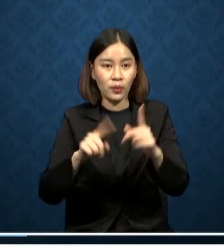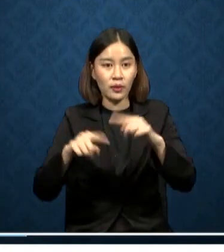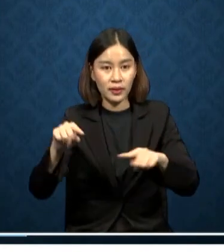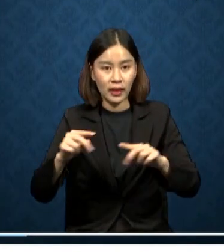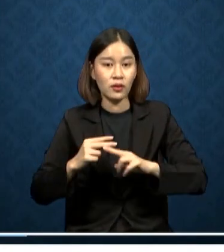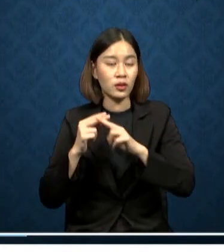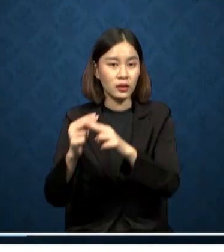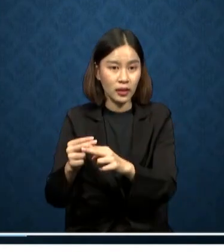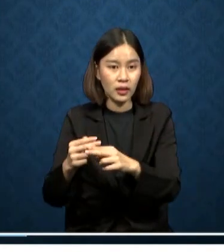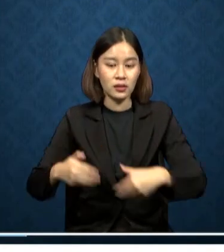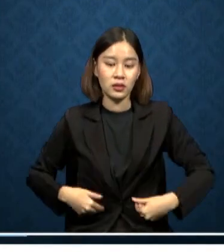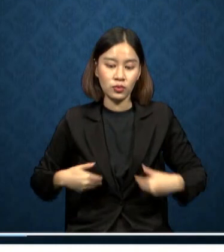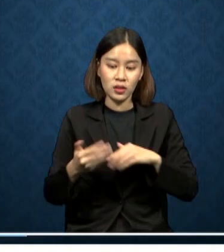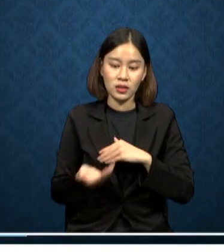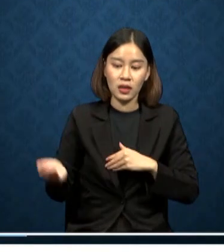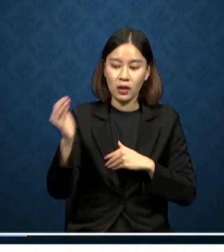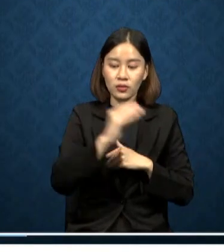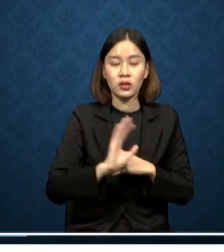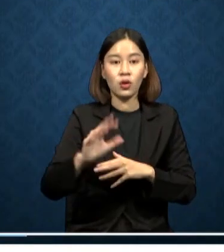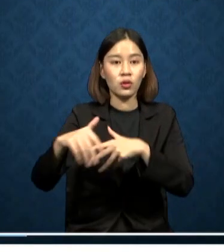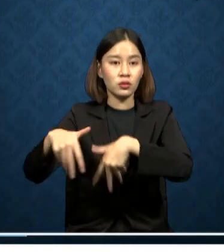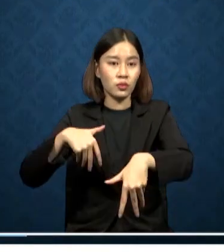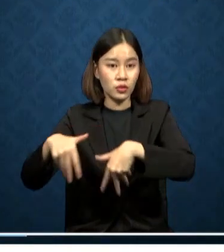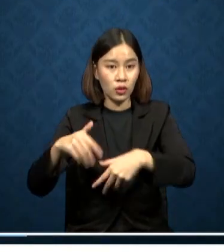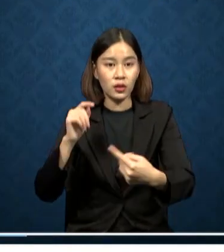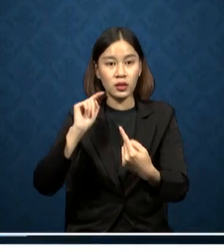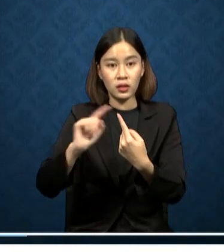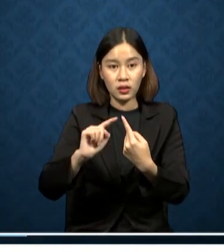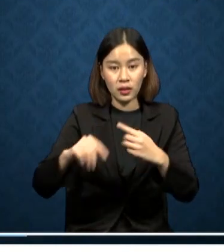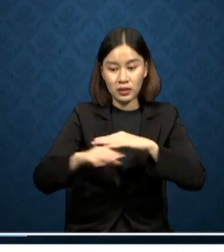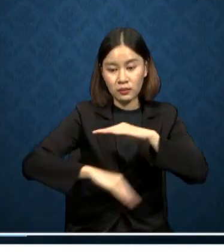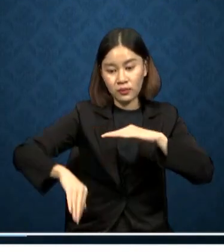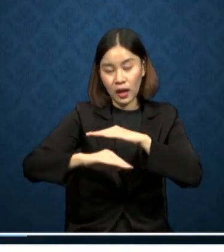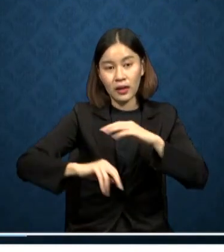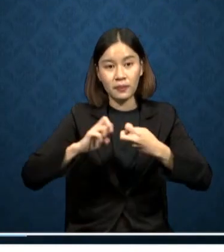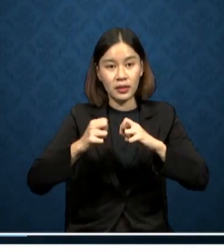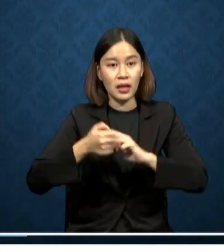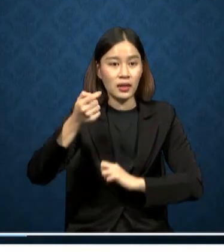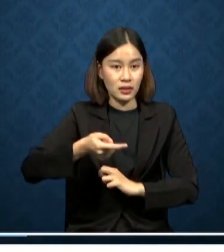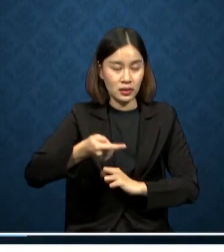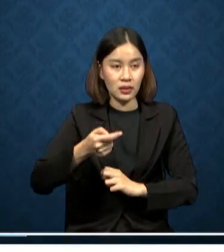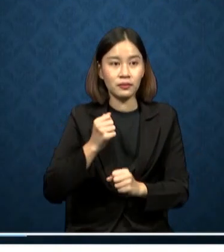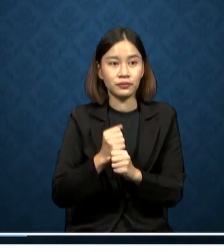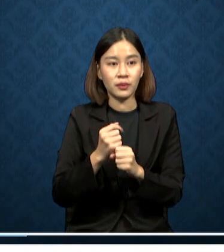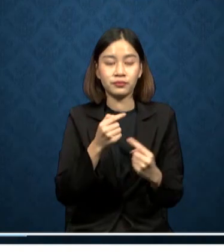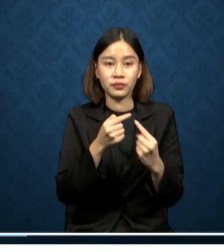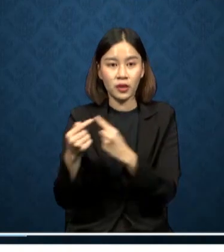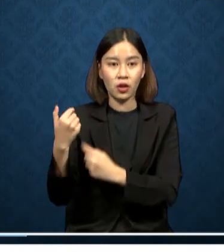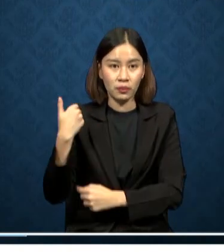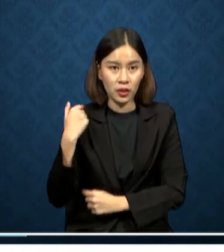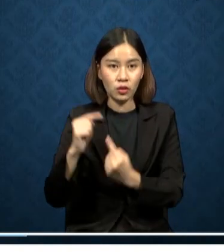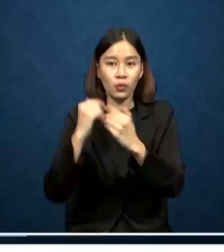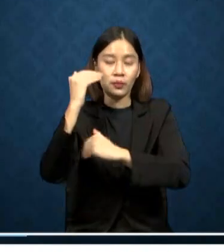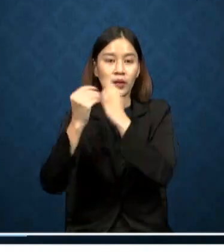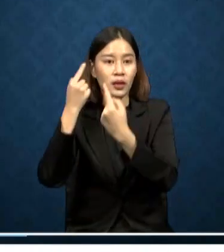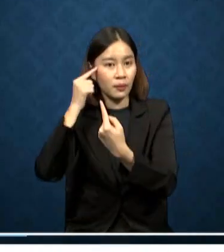อัรรักษ์ วิธีชีวของโติปุ้ที่การเข้าถึงลากของปญหาที่เกิดขึ้นและดังโงนำโลกอยู่และกพัน